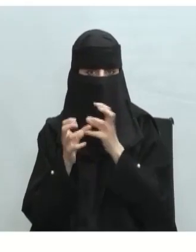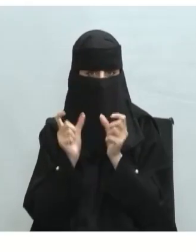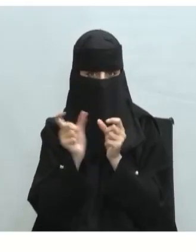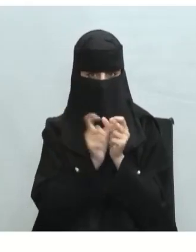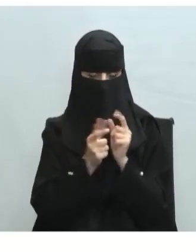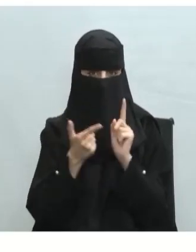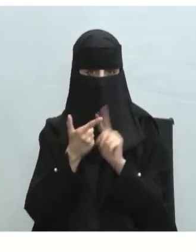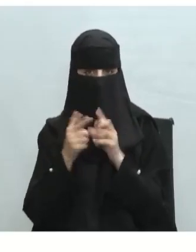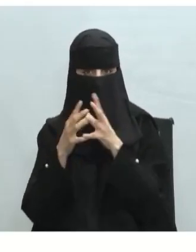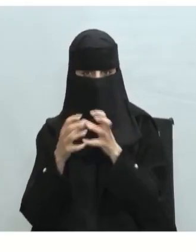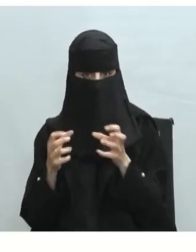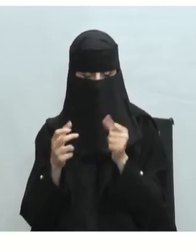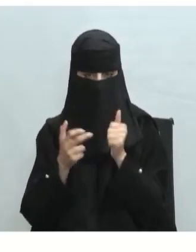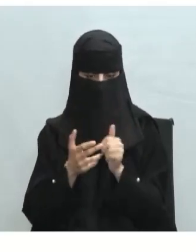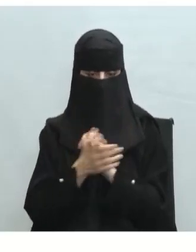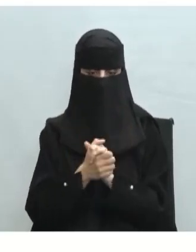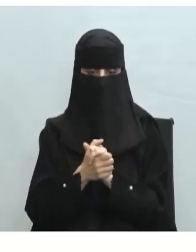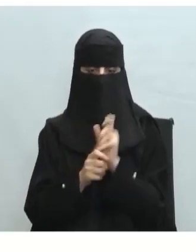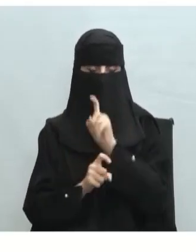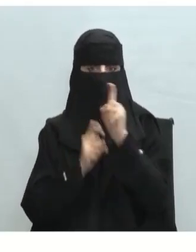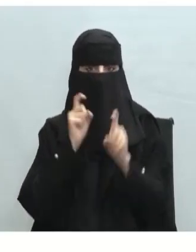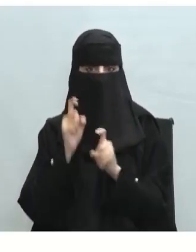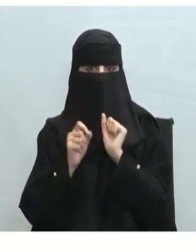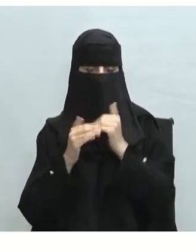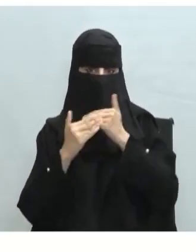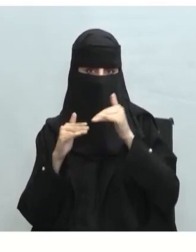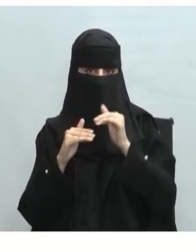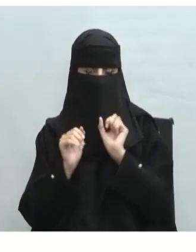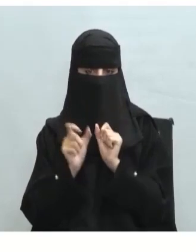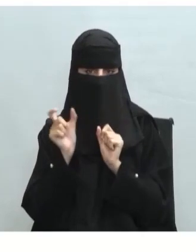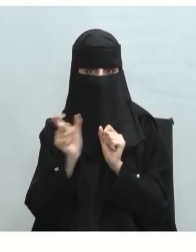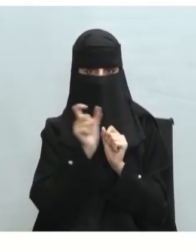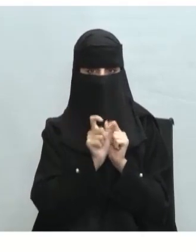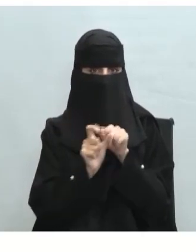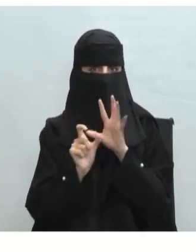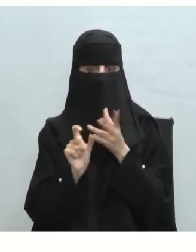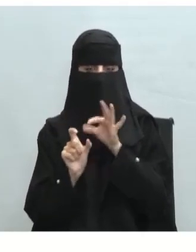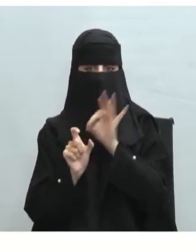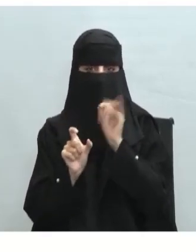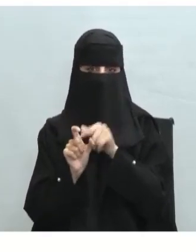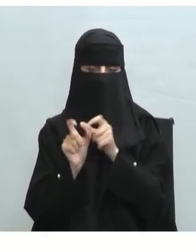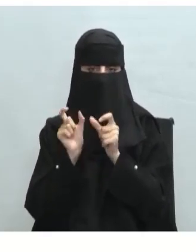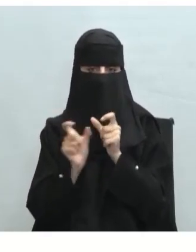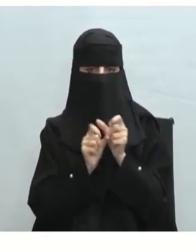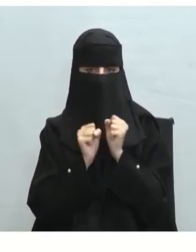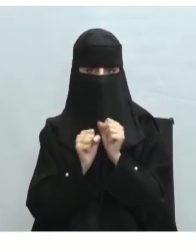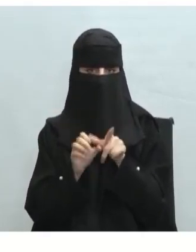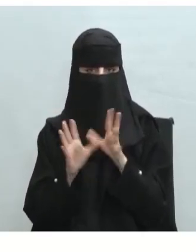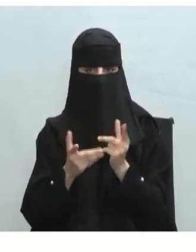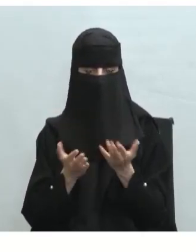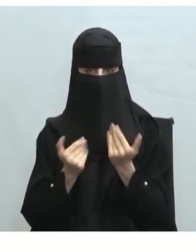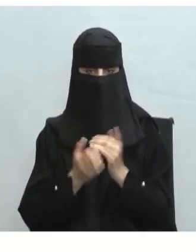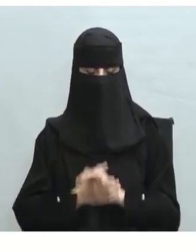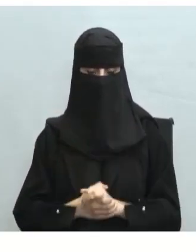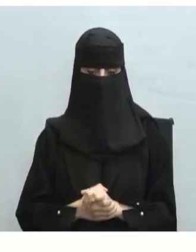اسئله المستوى الحرفي للنص واسئله المستوى الحرفي هنا تعطيك فقط ما الذي ورد في النص من خلال الكلام هذا